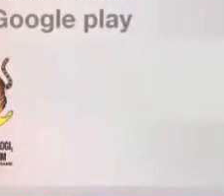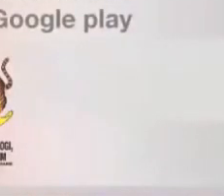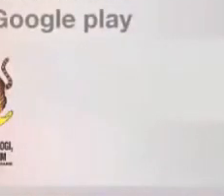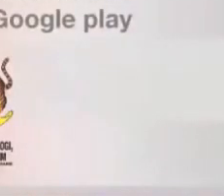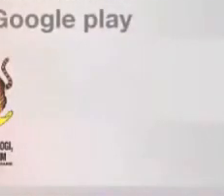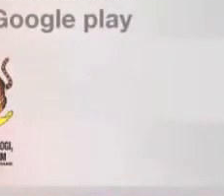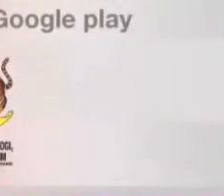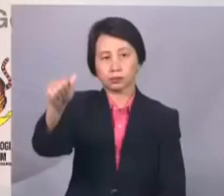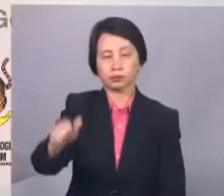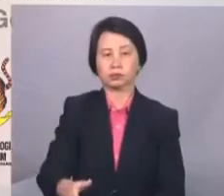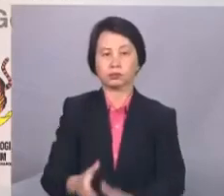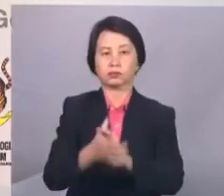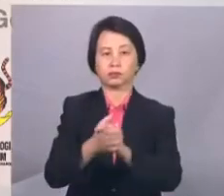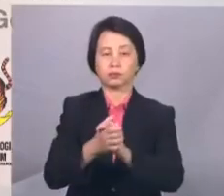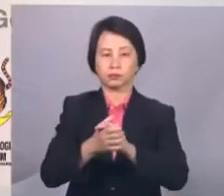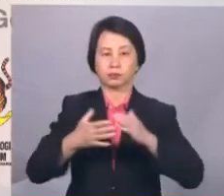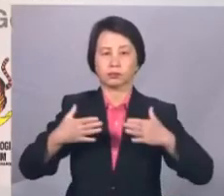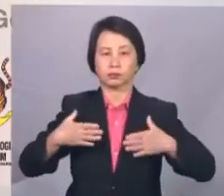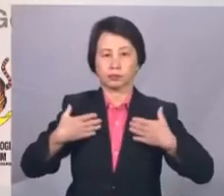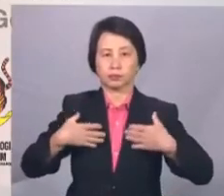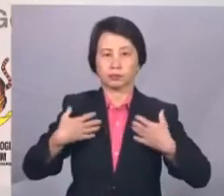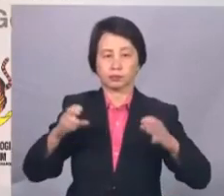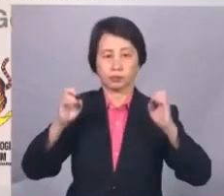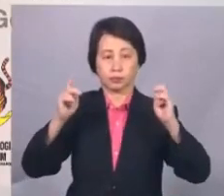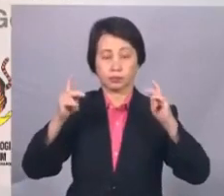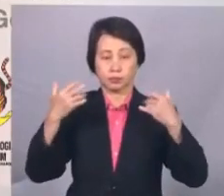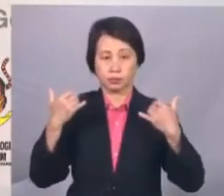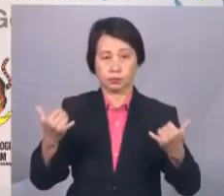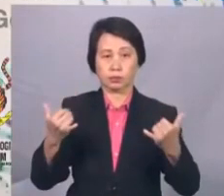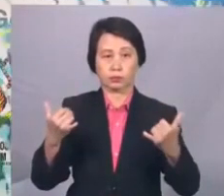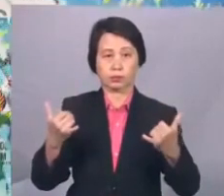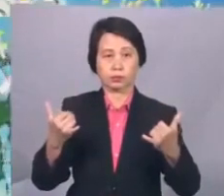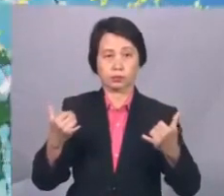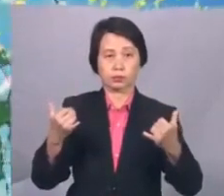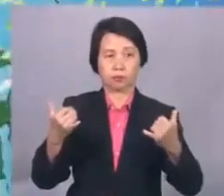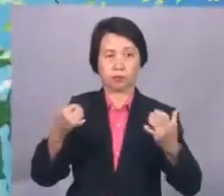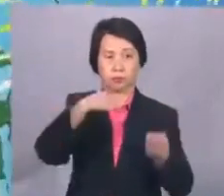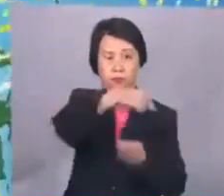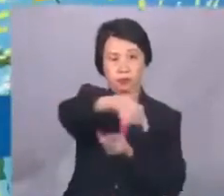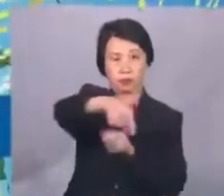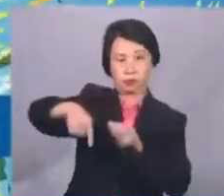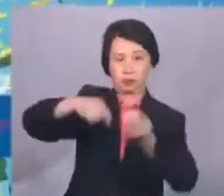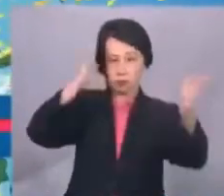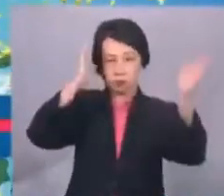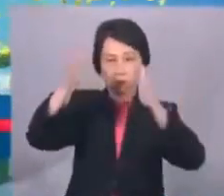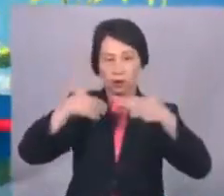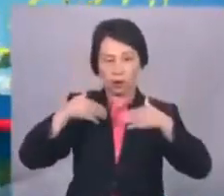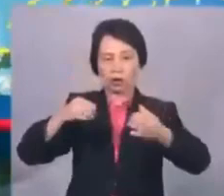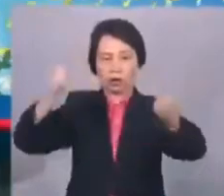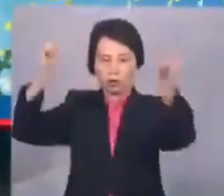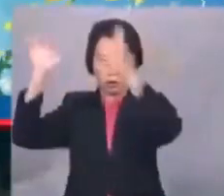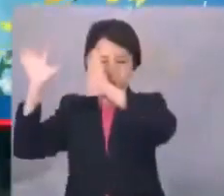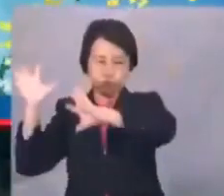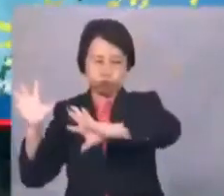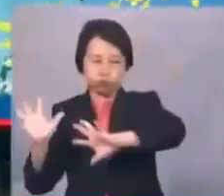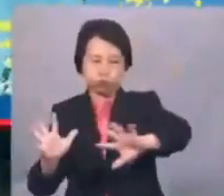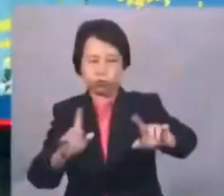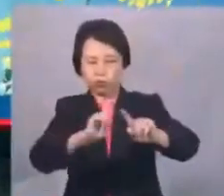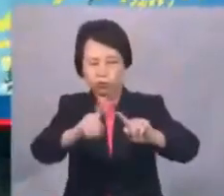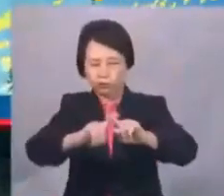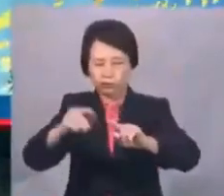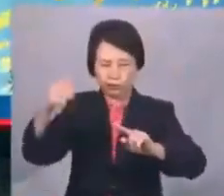assalamualaikum dan salam sejahtera buat masa ini Rantau negara kini menerima pengaruh angin daripada